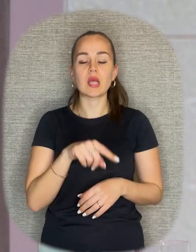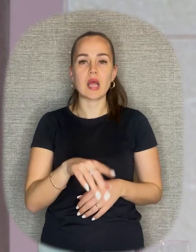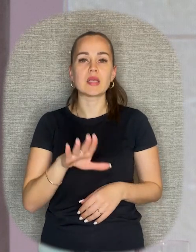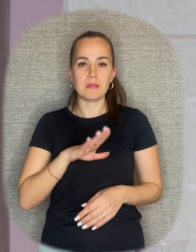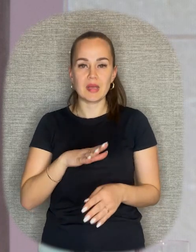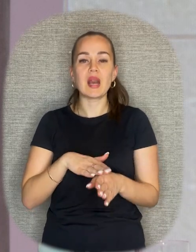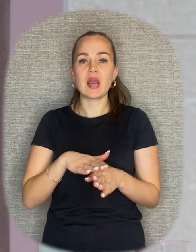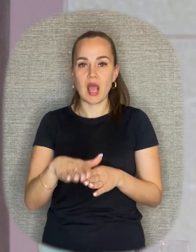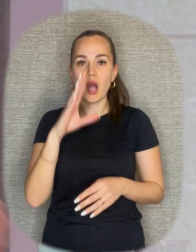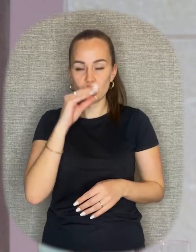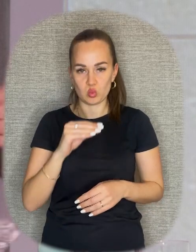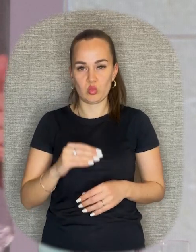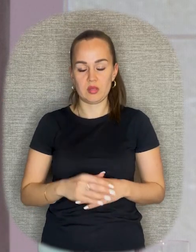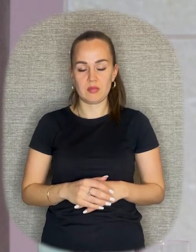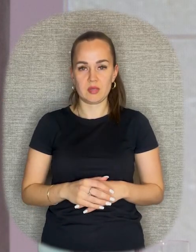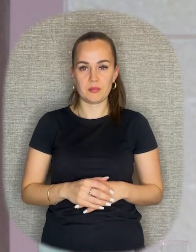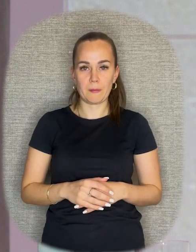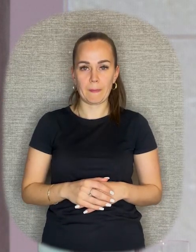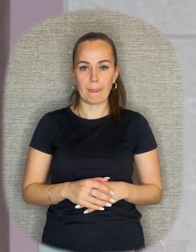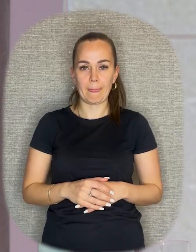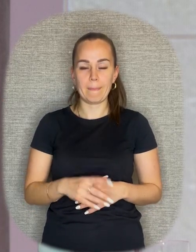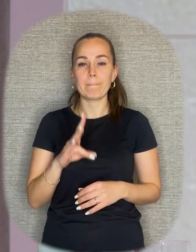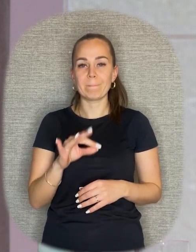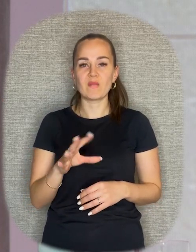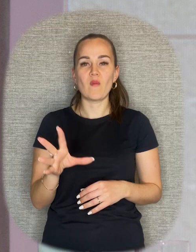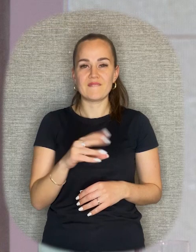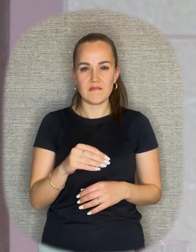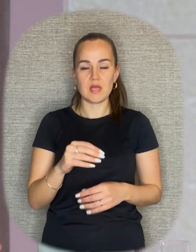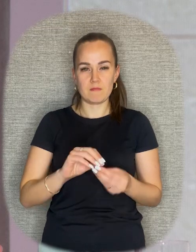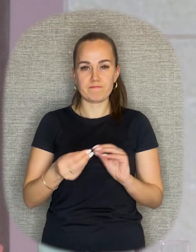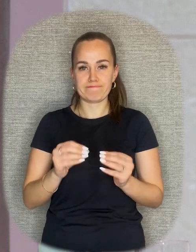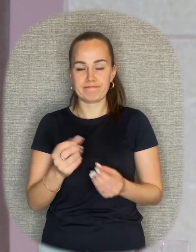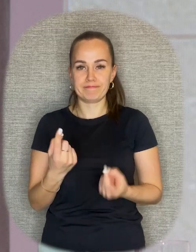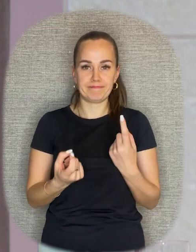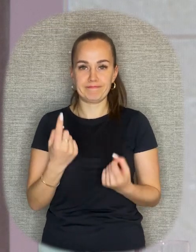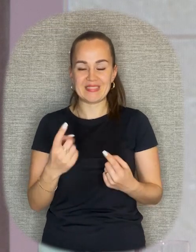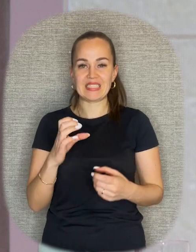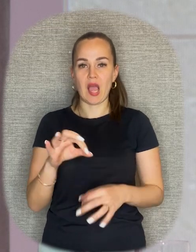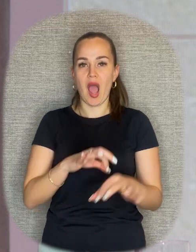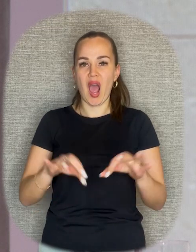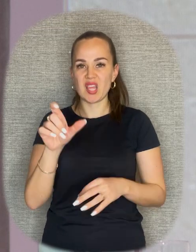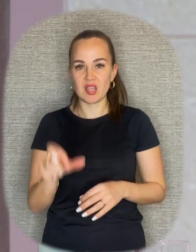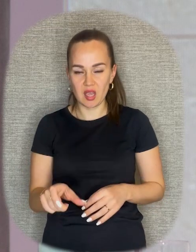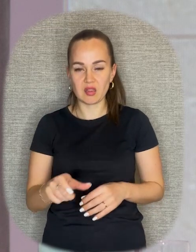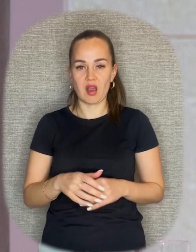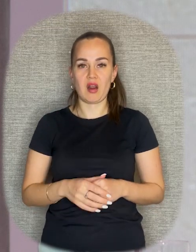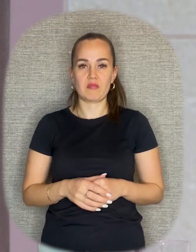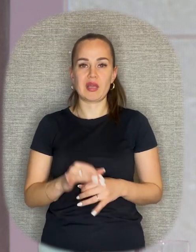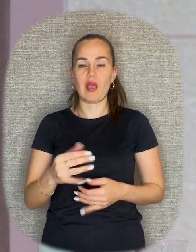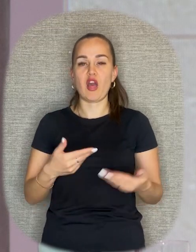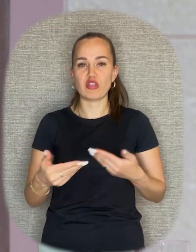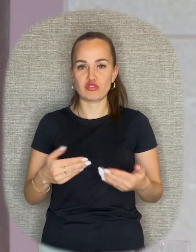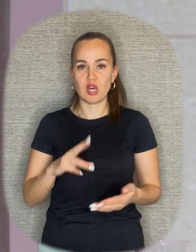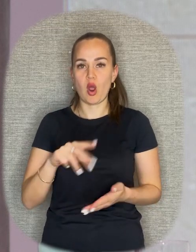и другие Ещё целый ряд проектов они были вполне реализуемые Но вот все перипетии которые